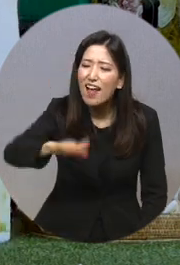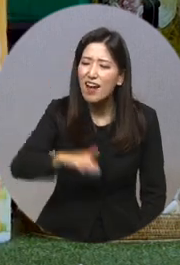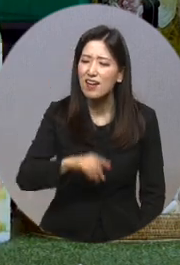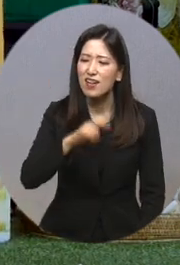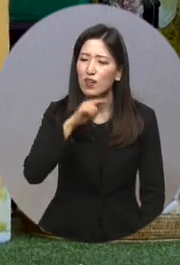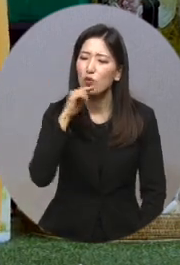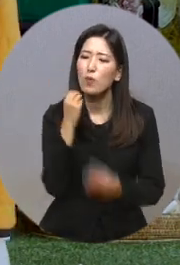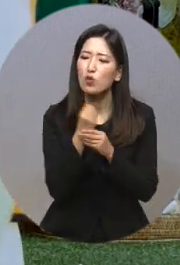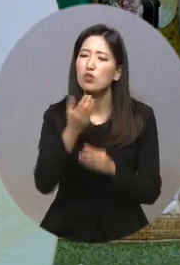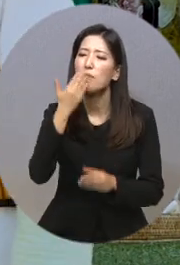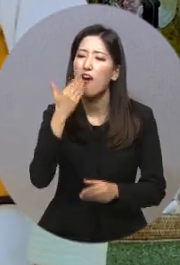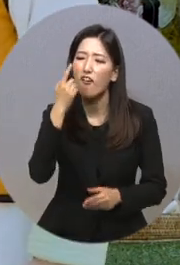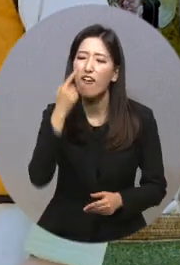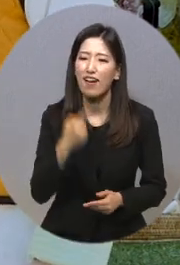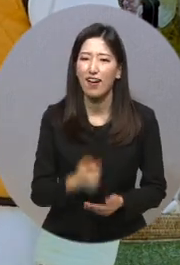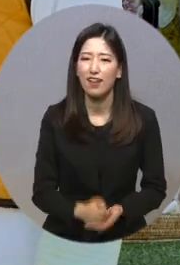아이고.